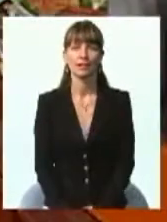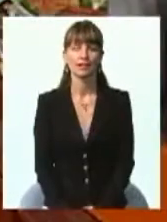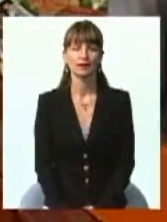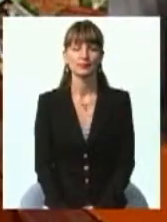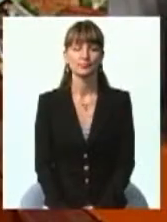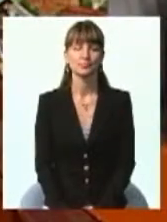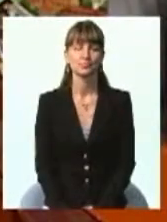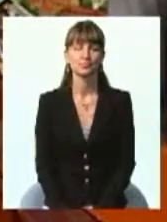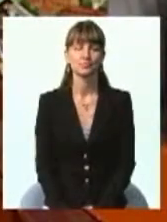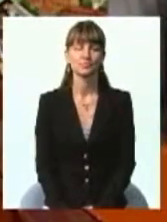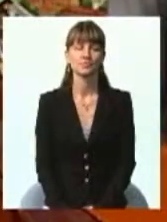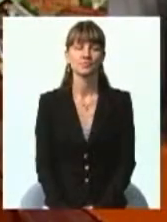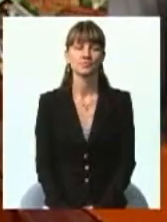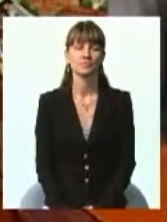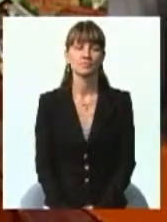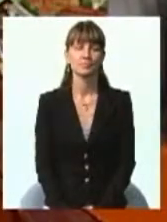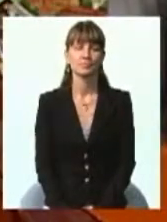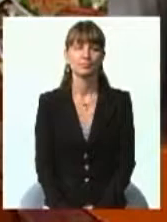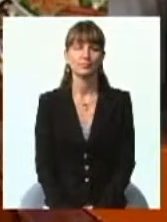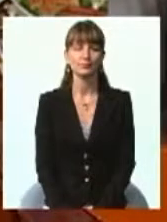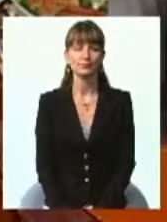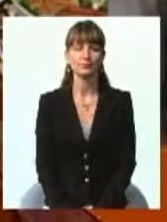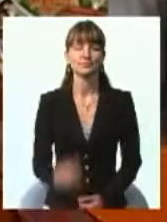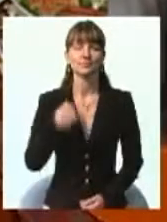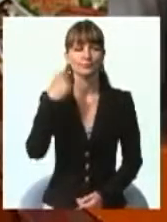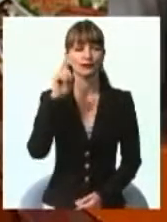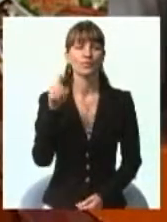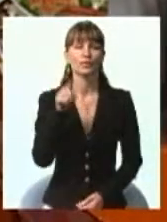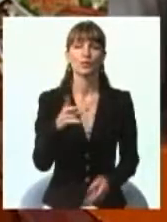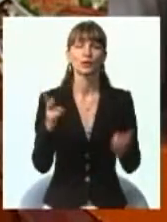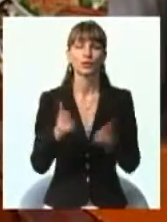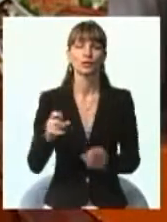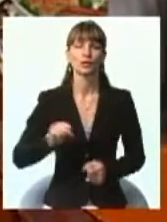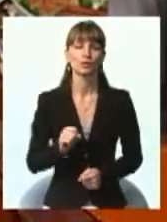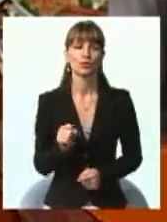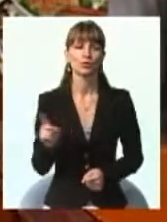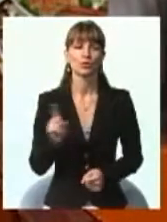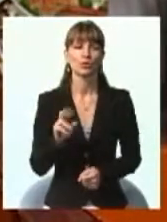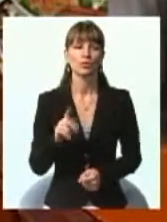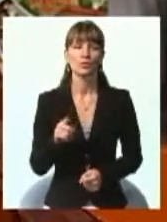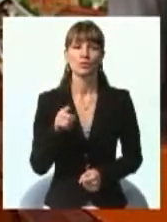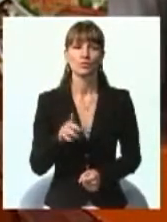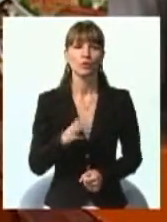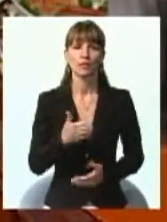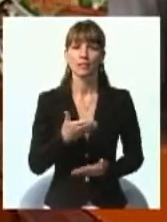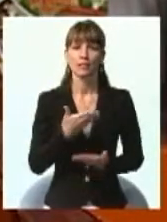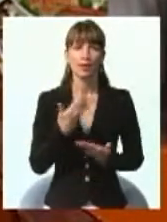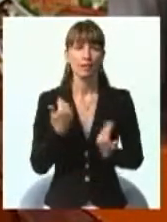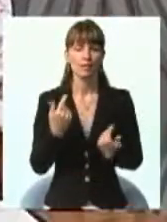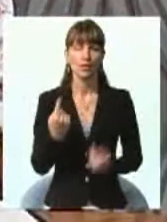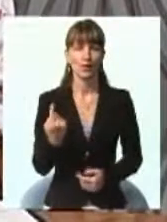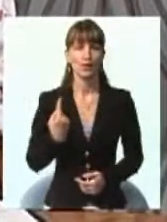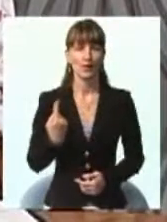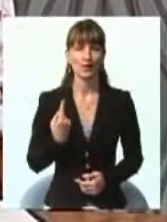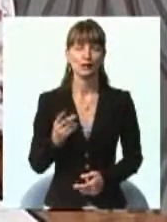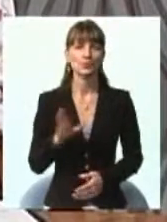Ні. Не кажеться, що йому нужні друзі, щоб йому не було одиноко.